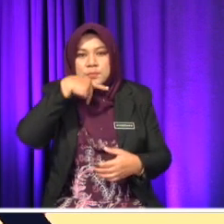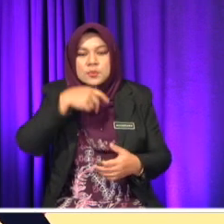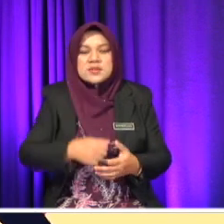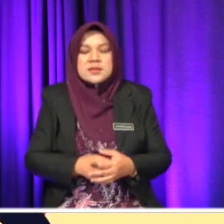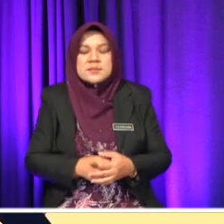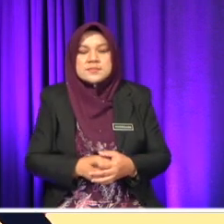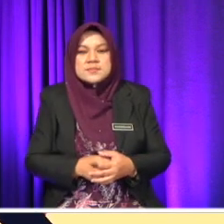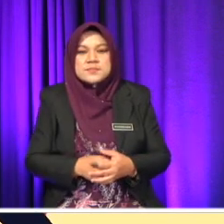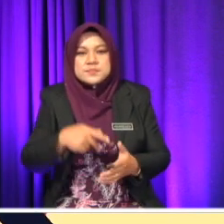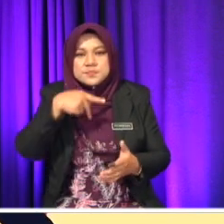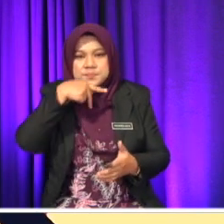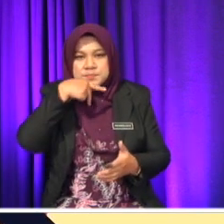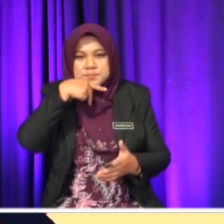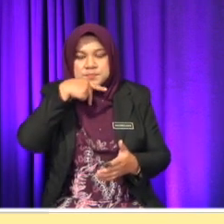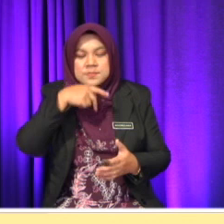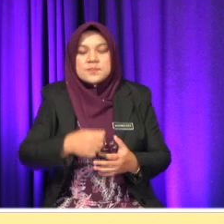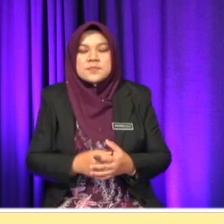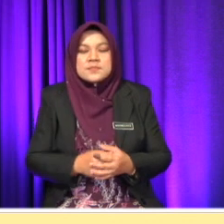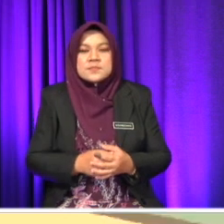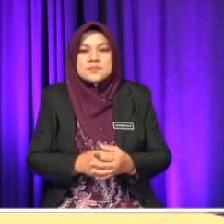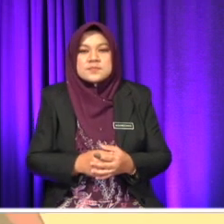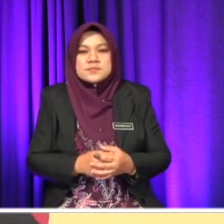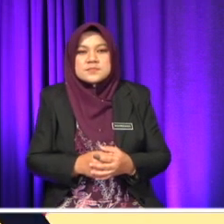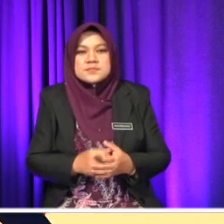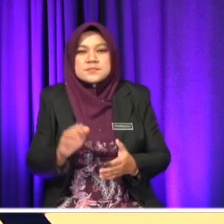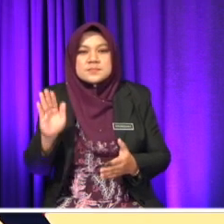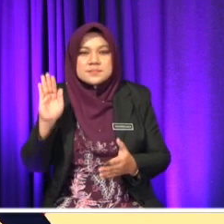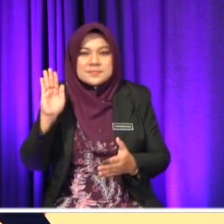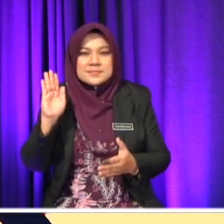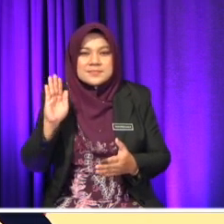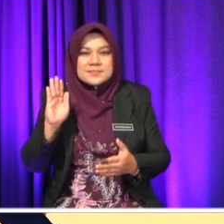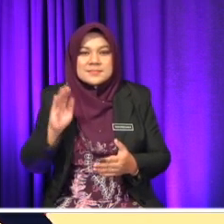kita ada Putri Nurjanah yang kayak tangan